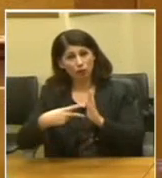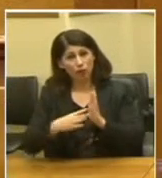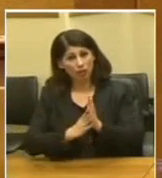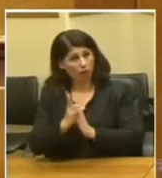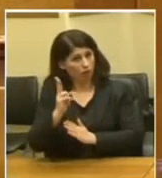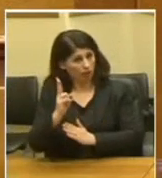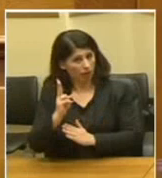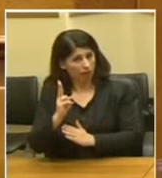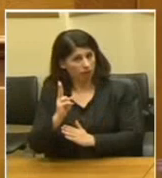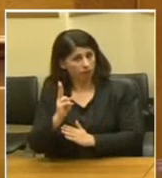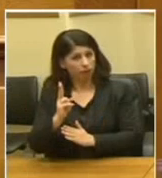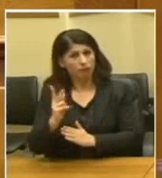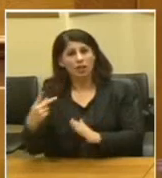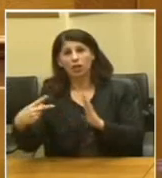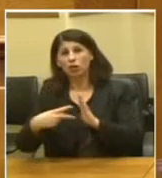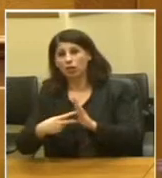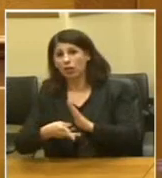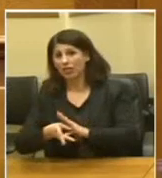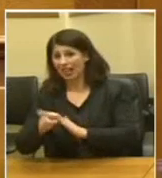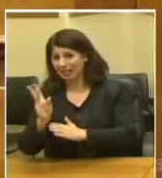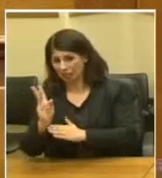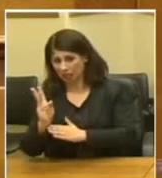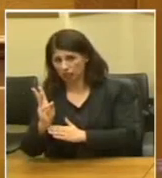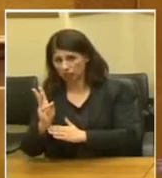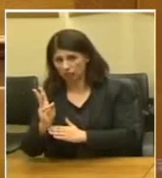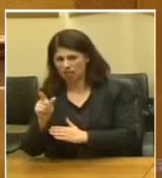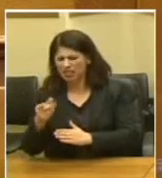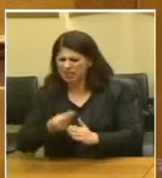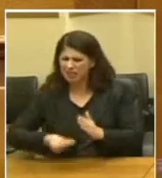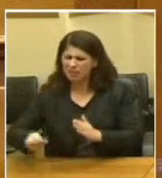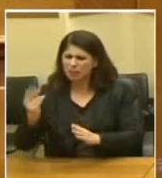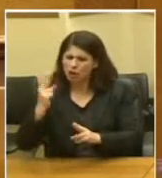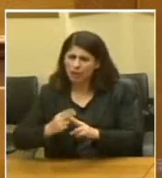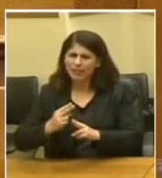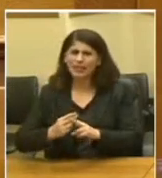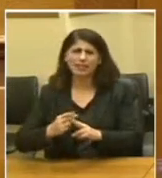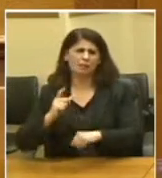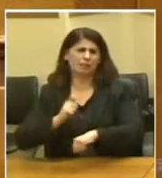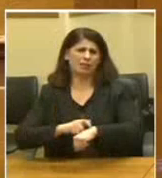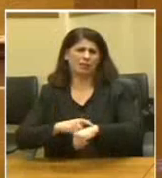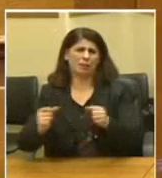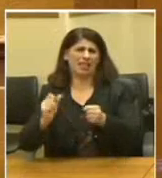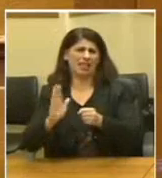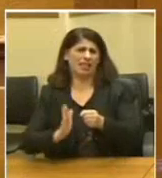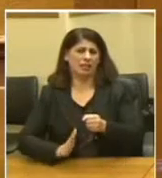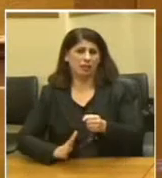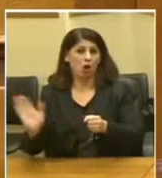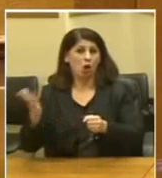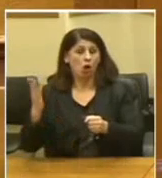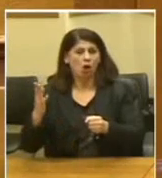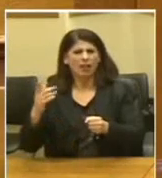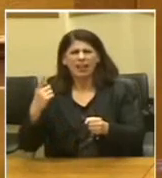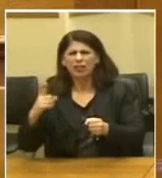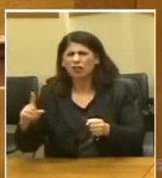2012 και το 2013 στην πιο κρίσιμη στιγμή της κρίσης, όταν εκατοντάδες